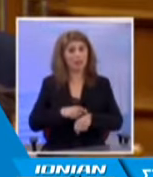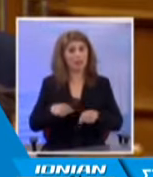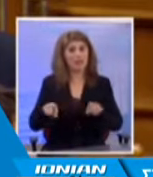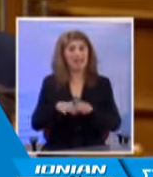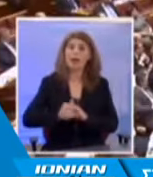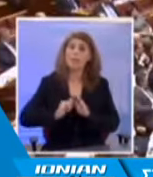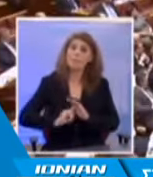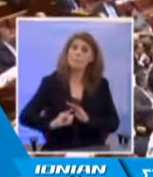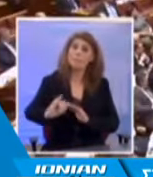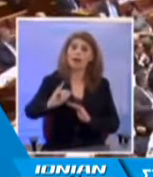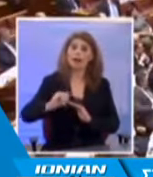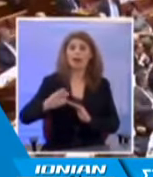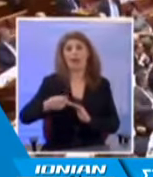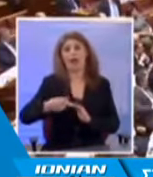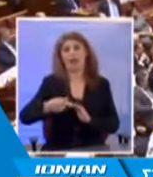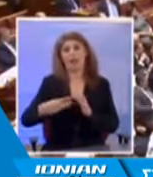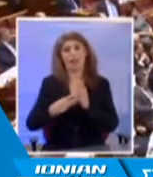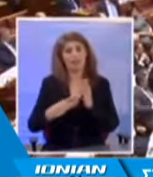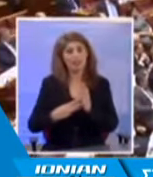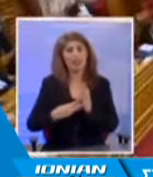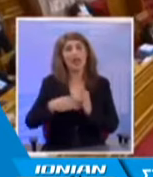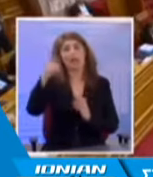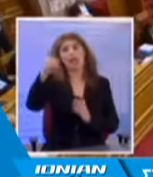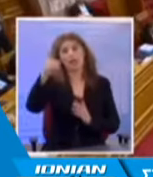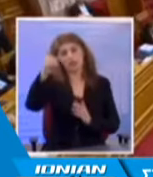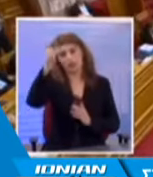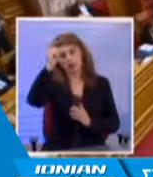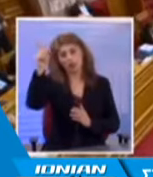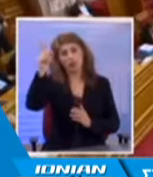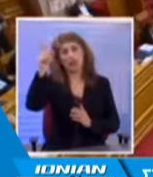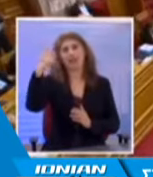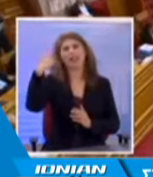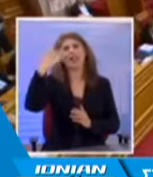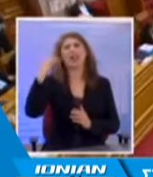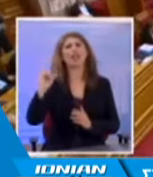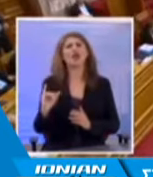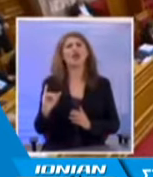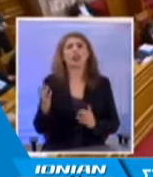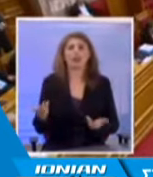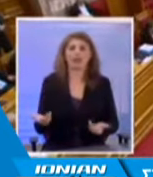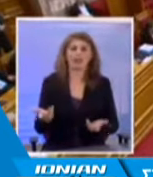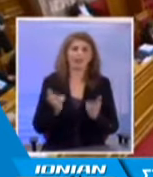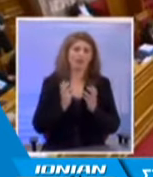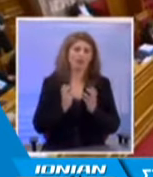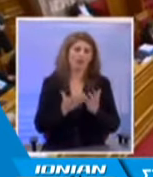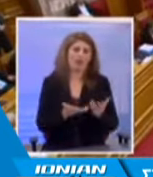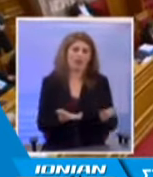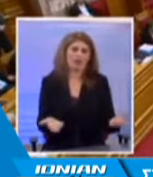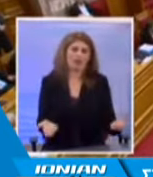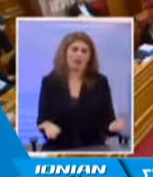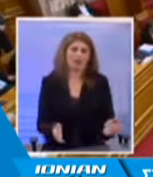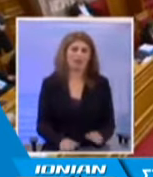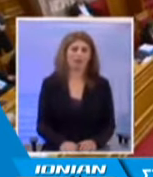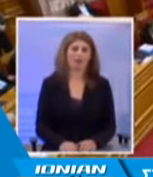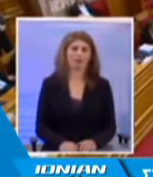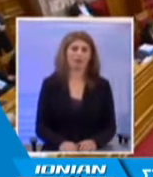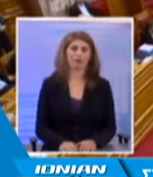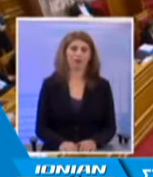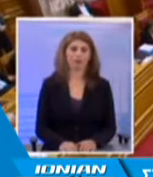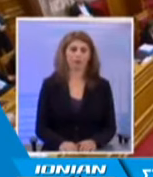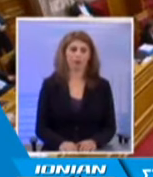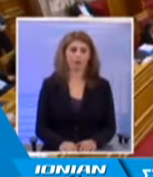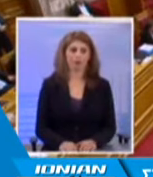μείνει αναπάντητη, ενώ εξαπέλυσε επίθεση κατά της αξιωματικής αντιπολίτευσης τόσο σε προσφυγικό όσο και σε ζητήματα οικονομικής πολιτικής. Για το παράλληλο